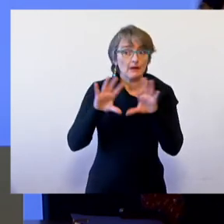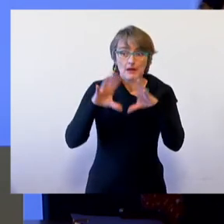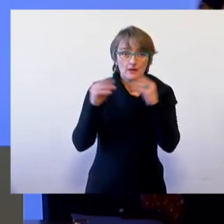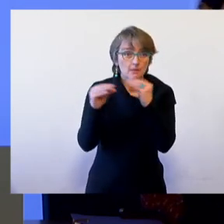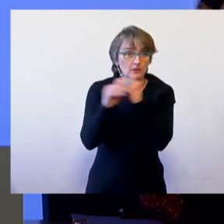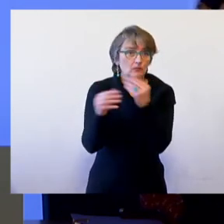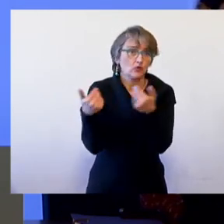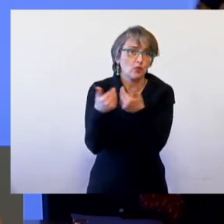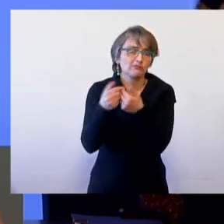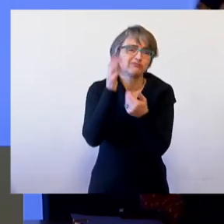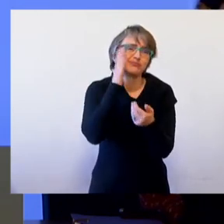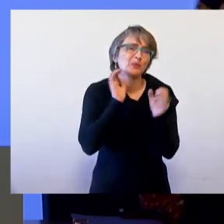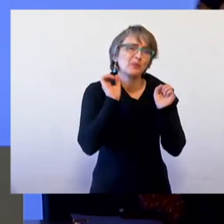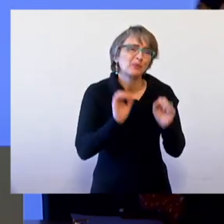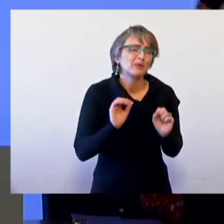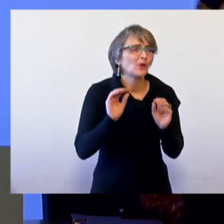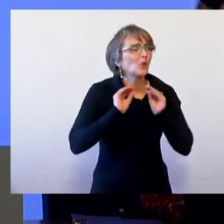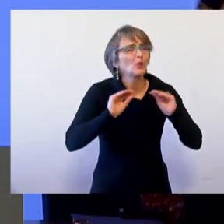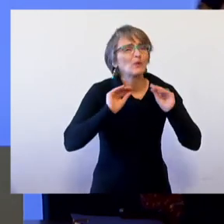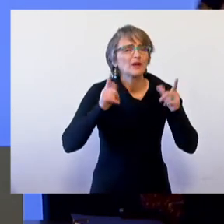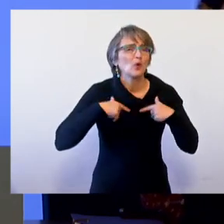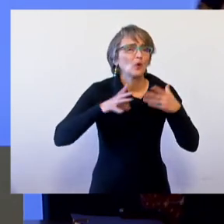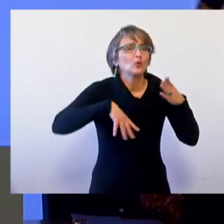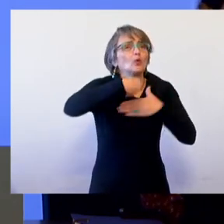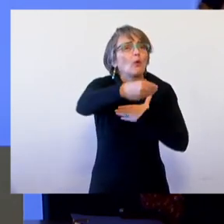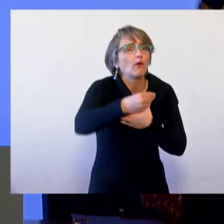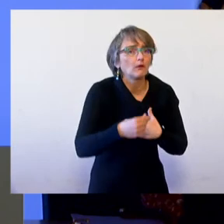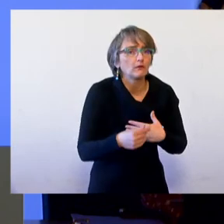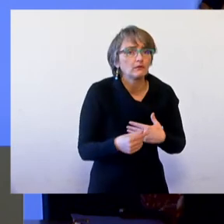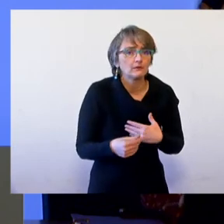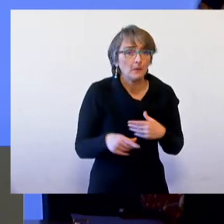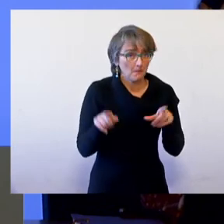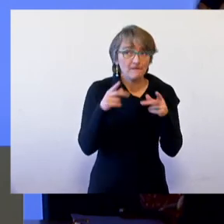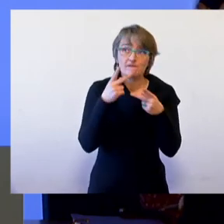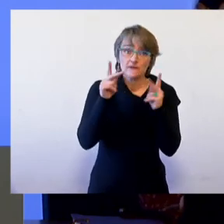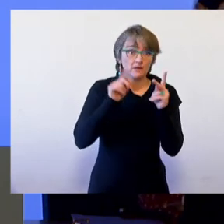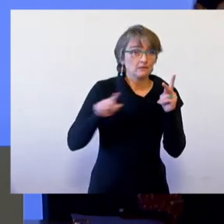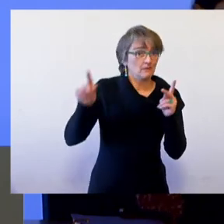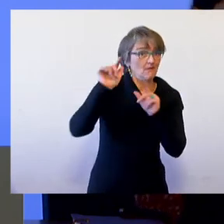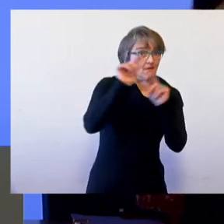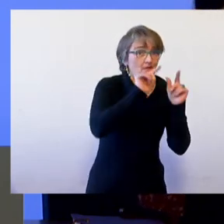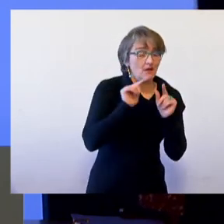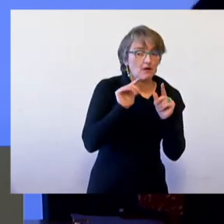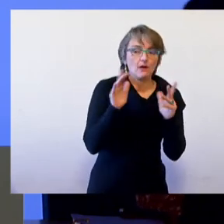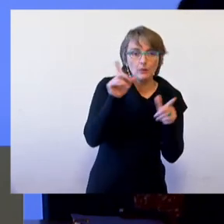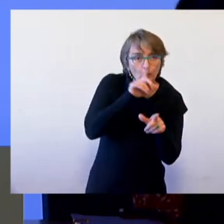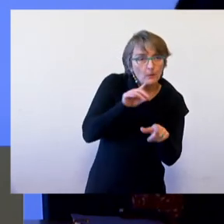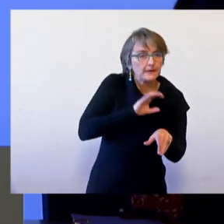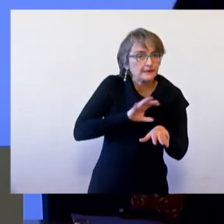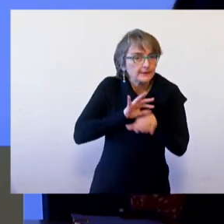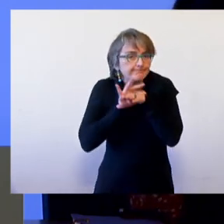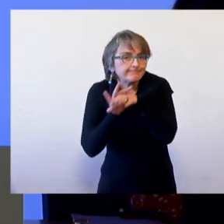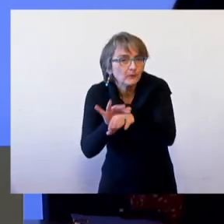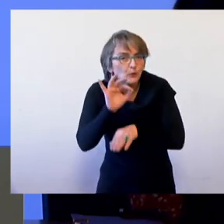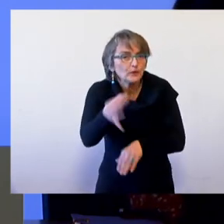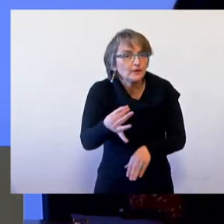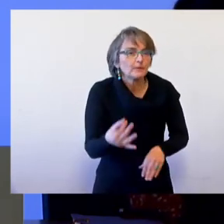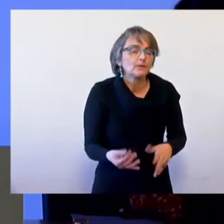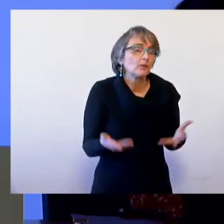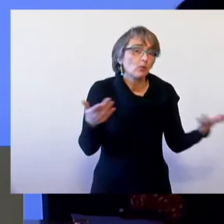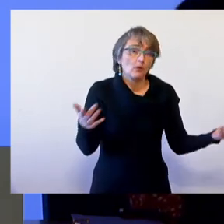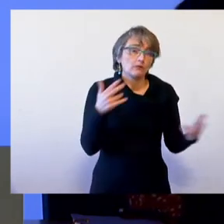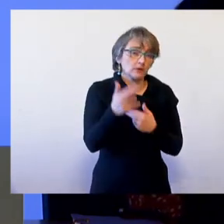dehors, comme ça se fait dans d'autres villes. Essayons d'accompagner cela. Après, je vous le dis avec